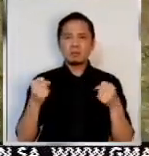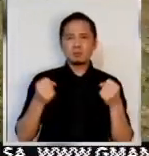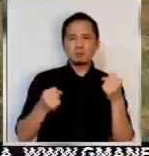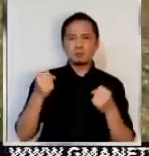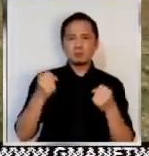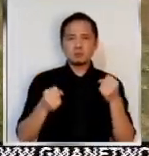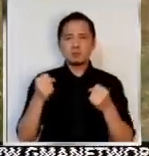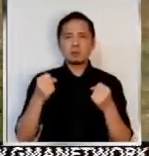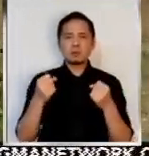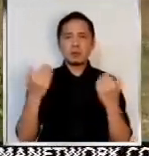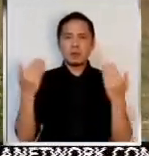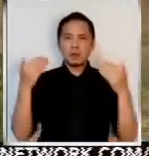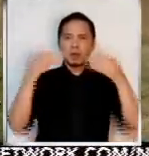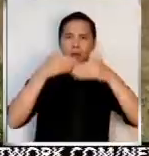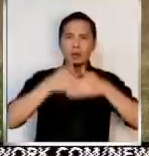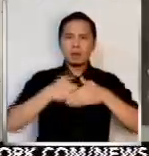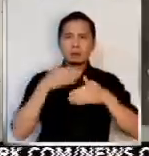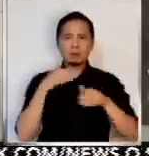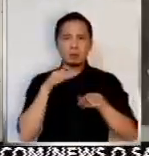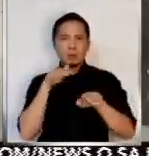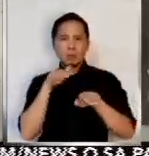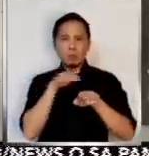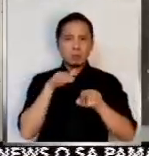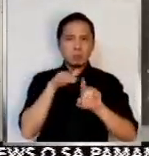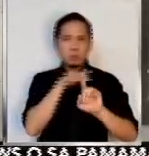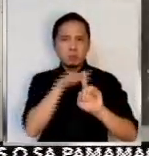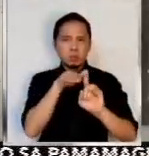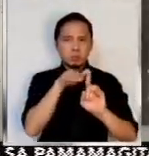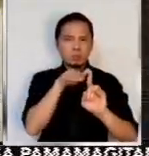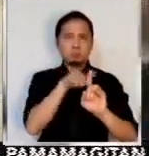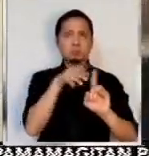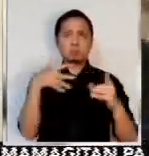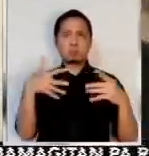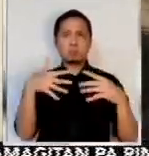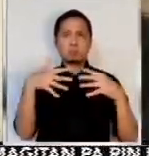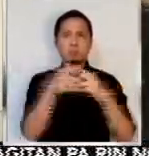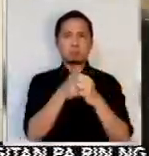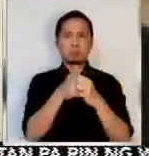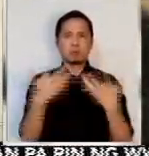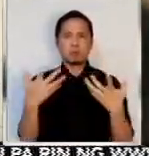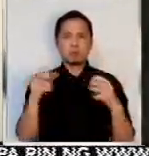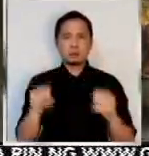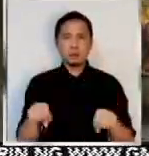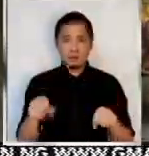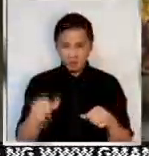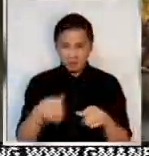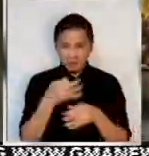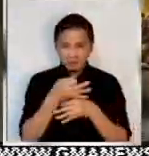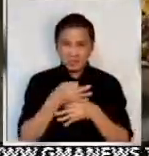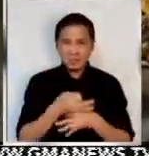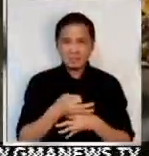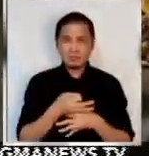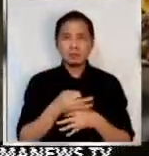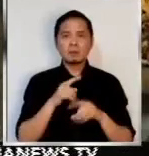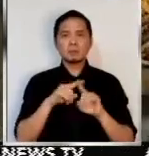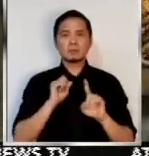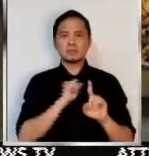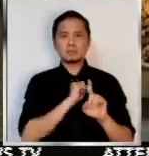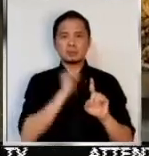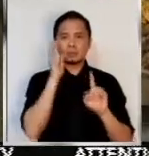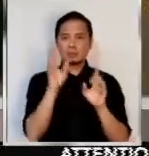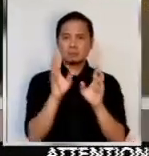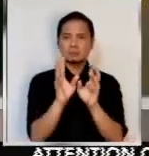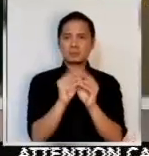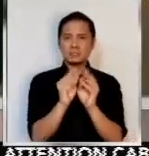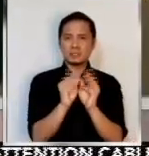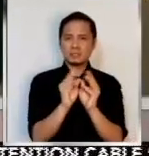Kalaunan ay inayos na rin ang mga poste. Ang mga ganyang problema, naungkat sa hearing ng Senado para sa budget ng Department of Energy